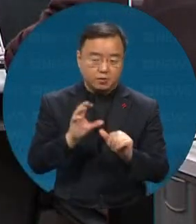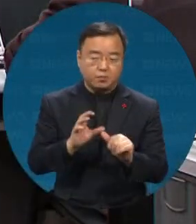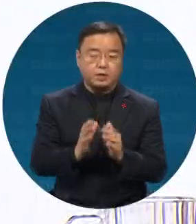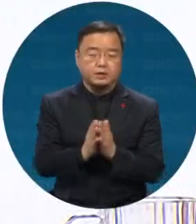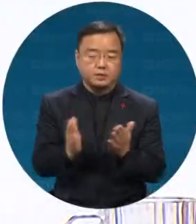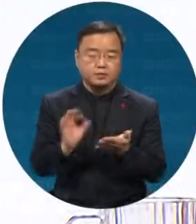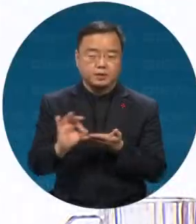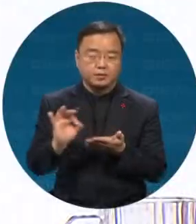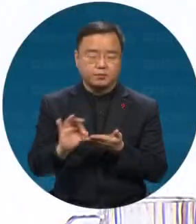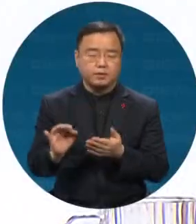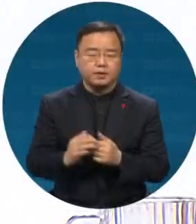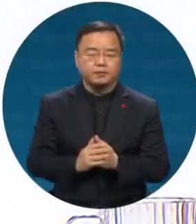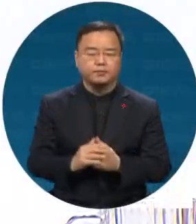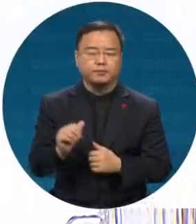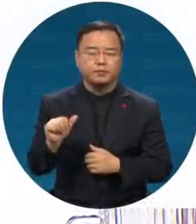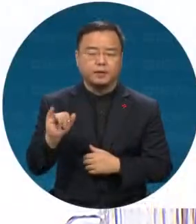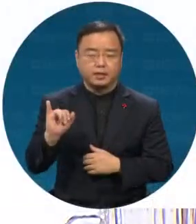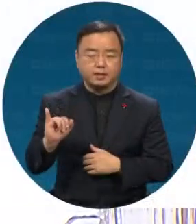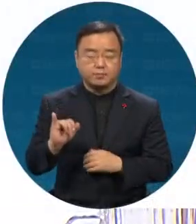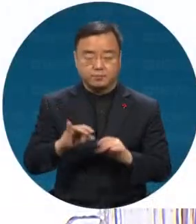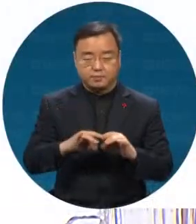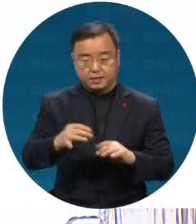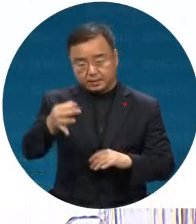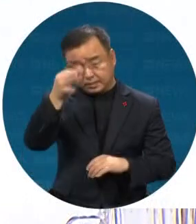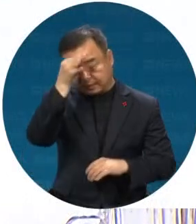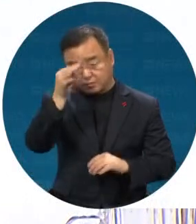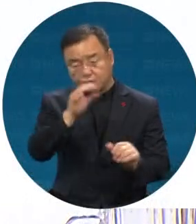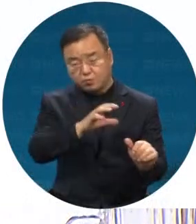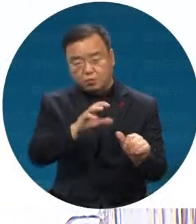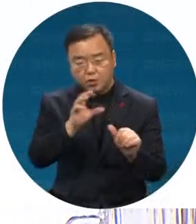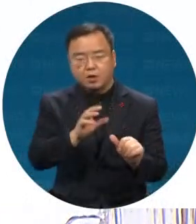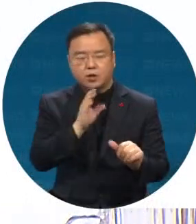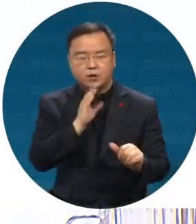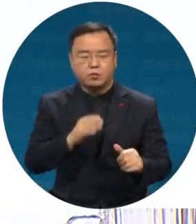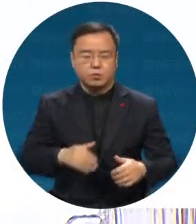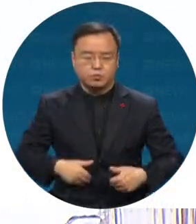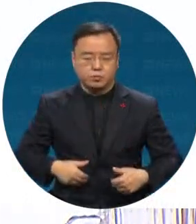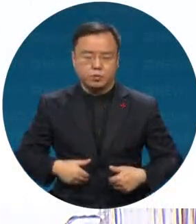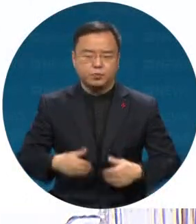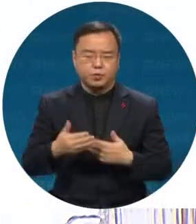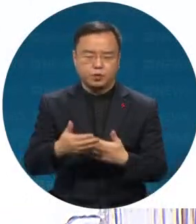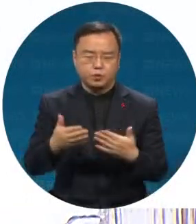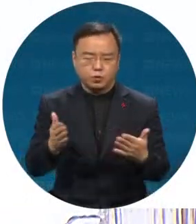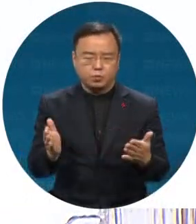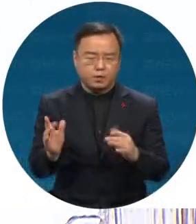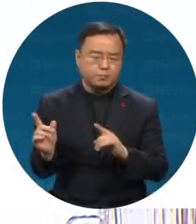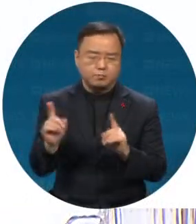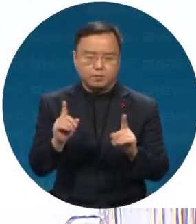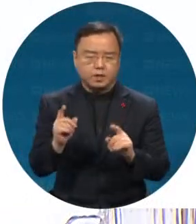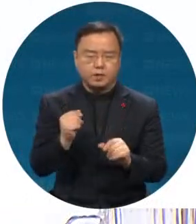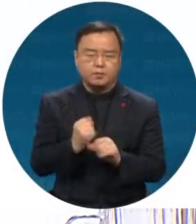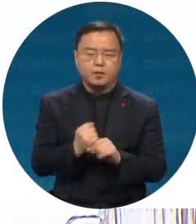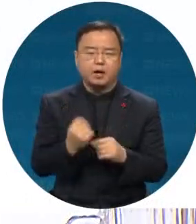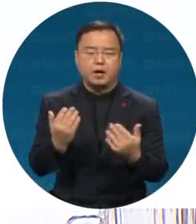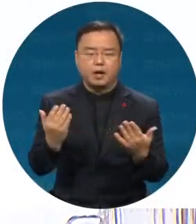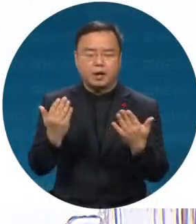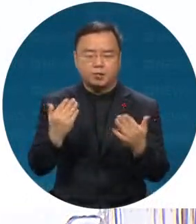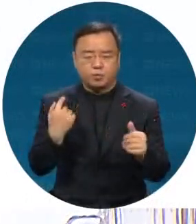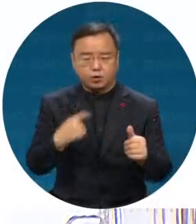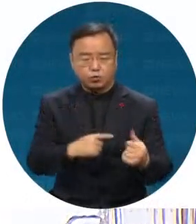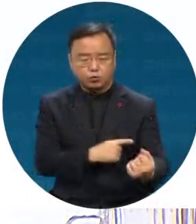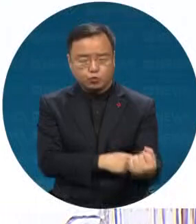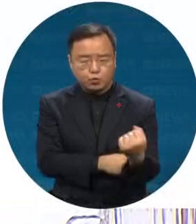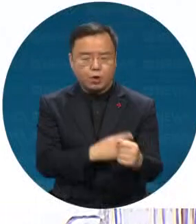계획입니다 AI 등 디지털 기술을 활용하여 교실을 깨우고 학교의 교육력과